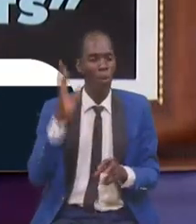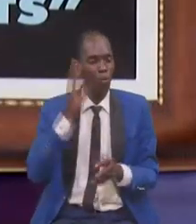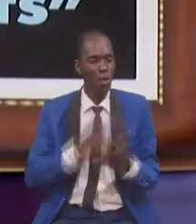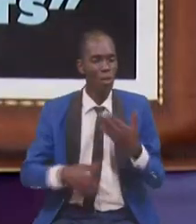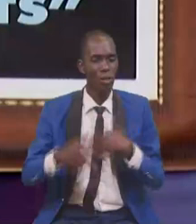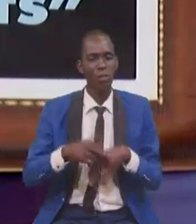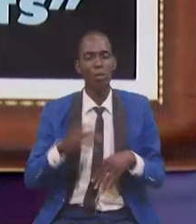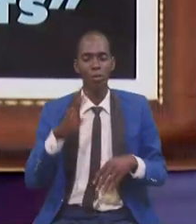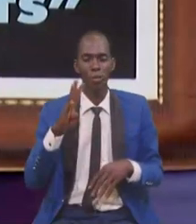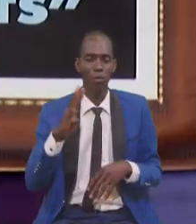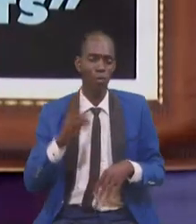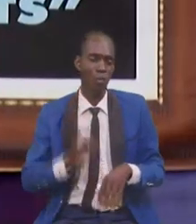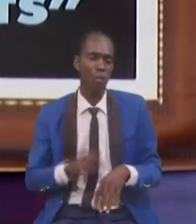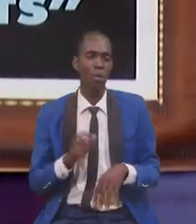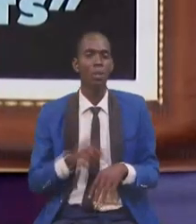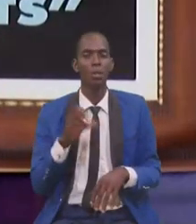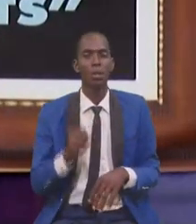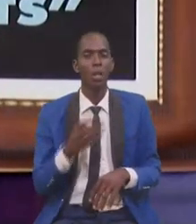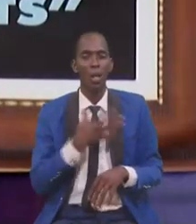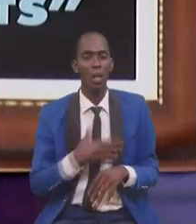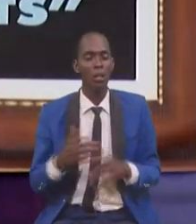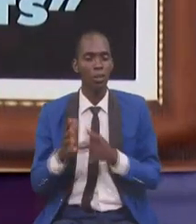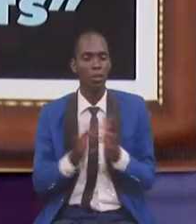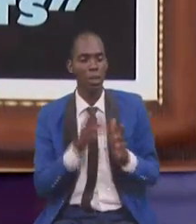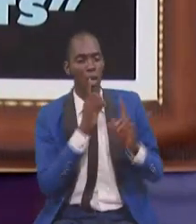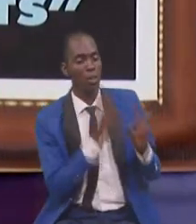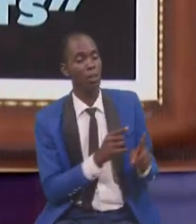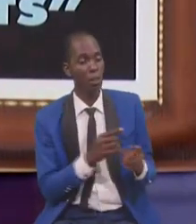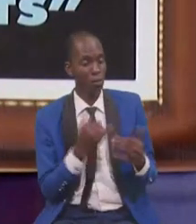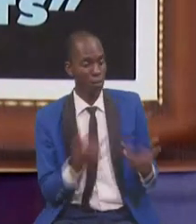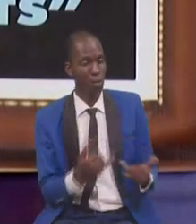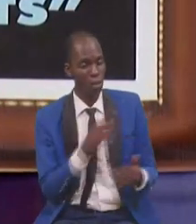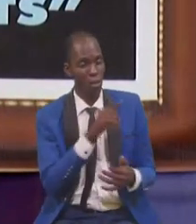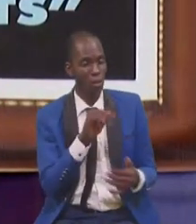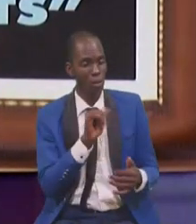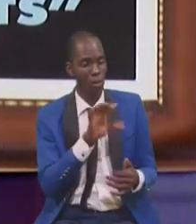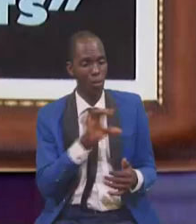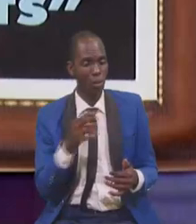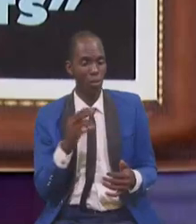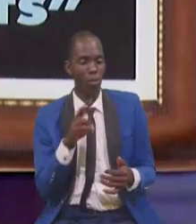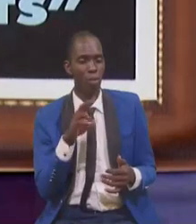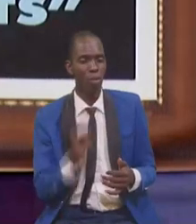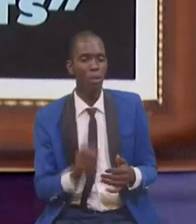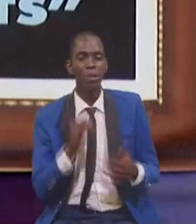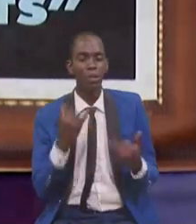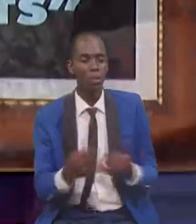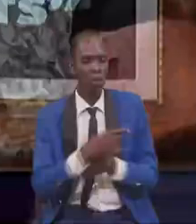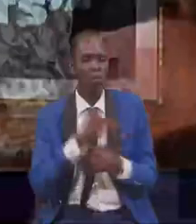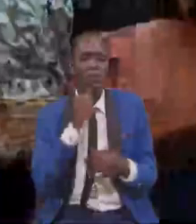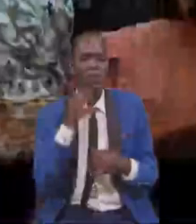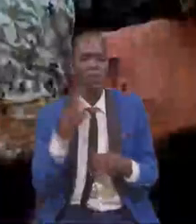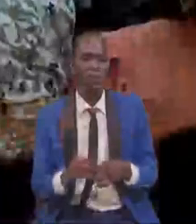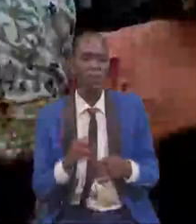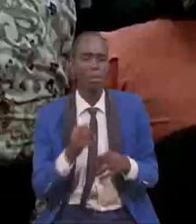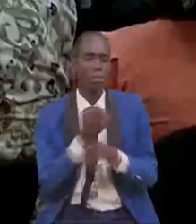une à tort, je retourne cela au quadruple. Ce jour, vous allez rentrer chez vous avec le